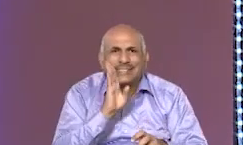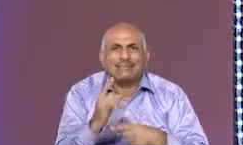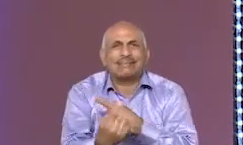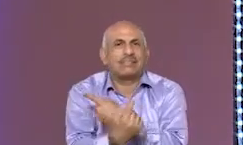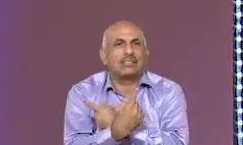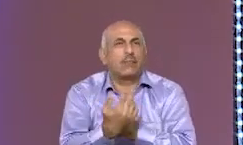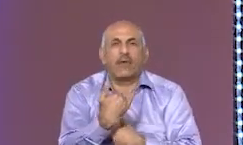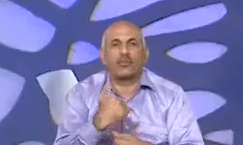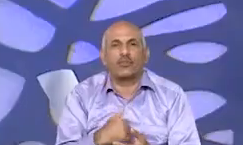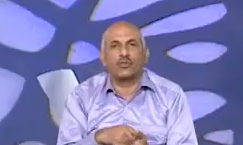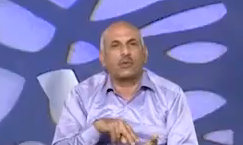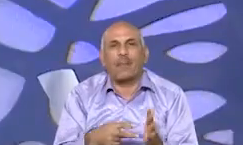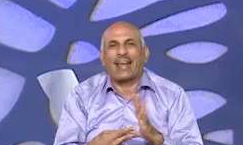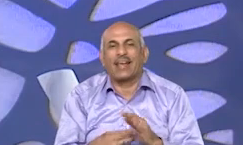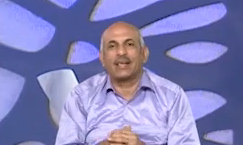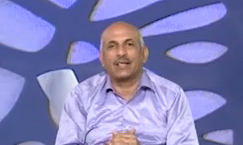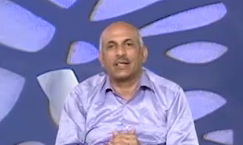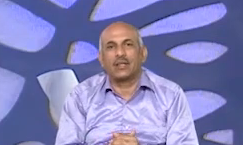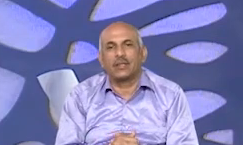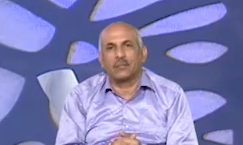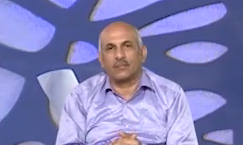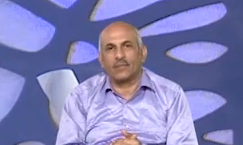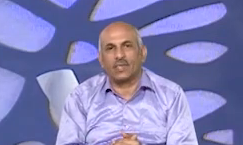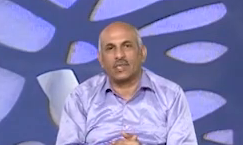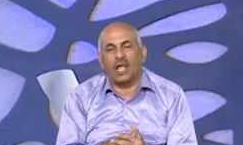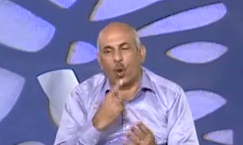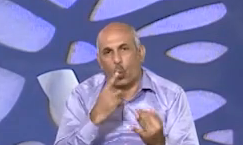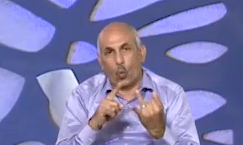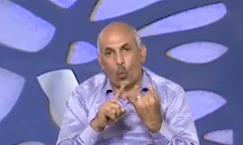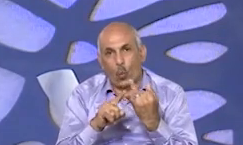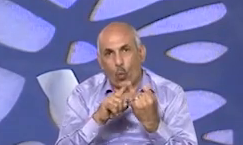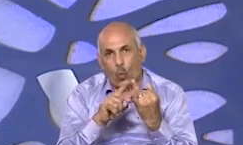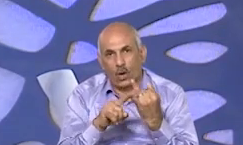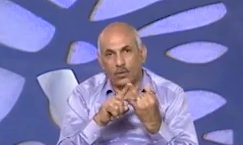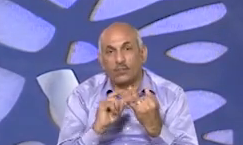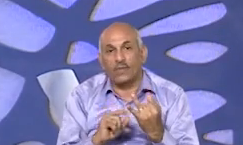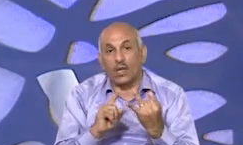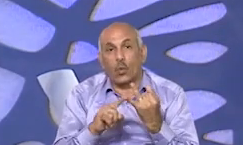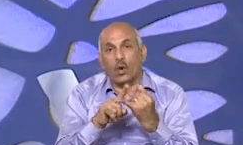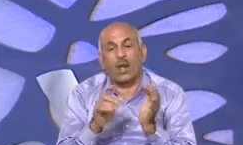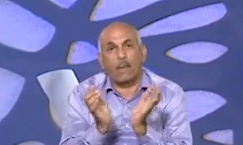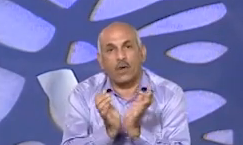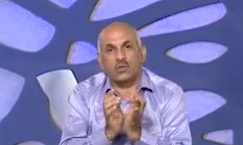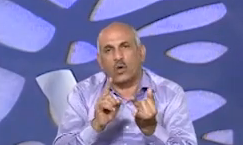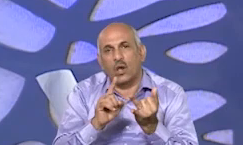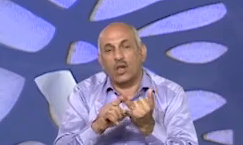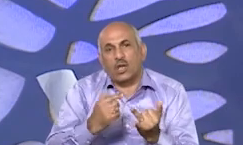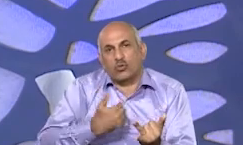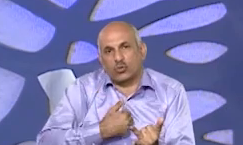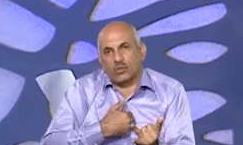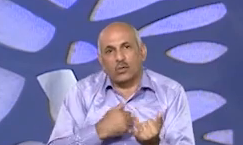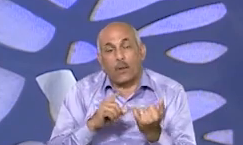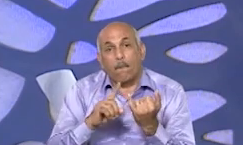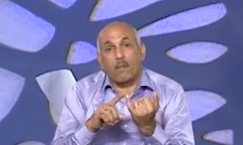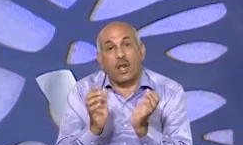وتأهيل. حلو، يعني انا هقول حضرتك رأيين، رأي المؤسسة ورأيي الشخصي. رأي المؤسسة بكل